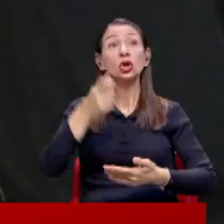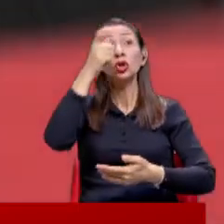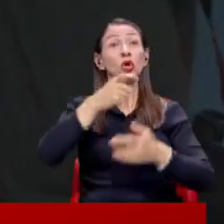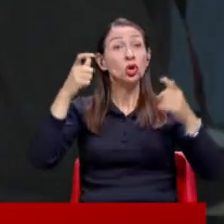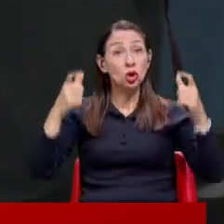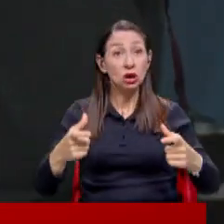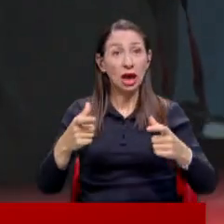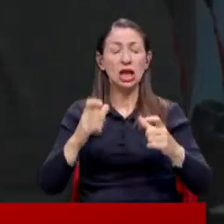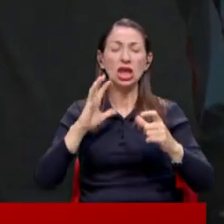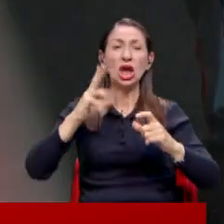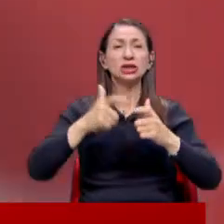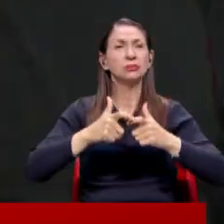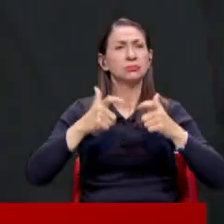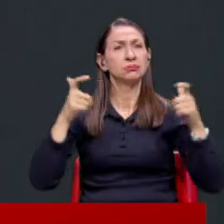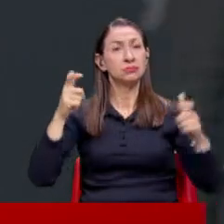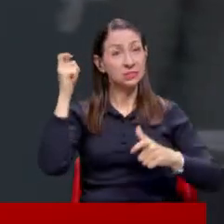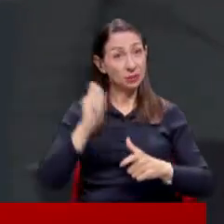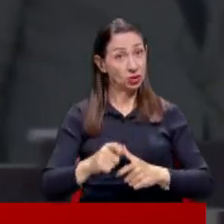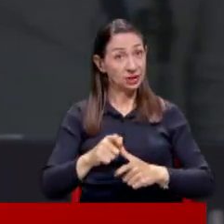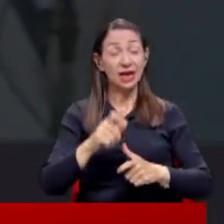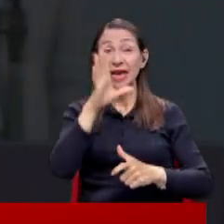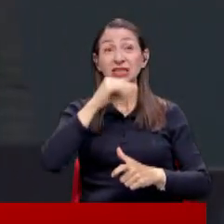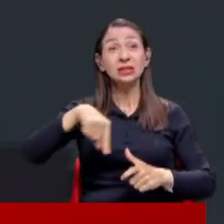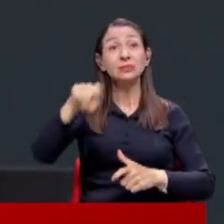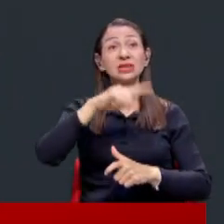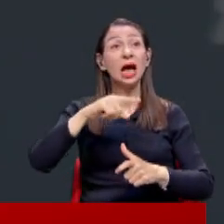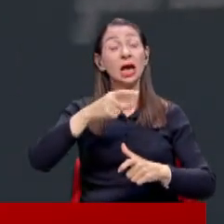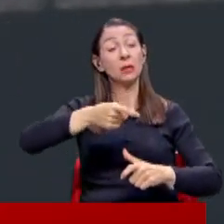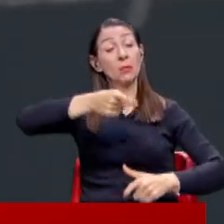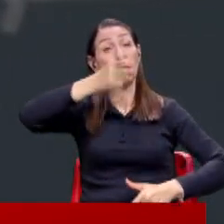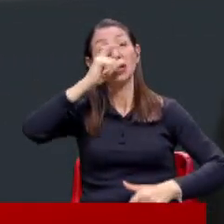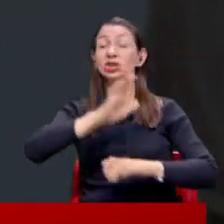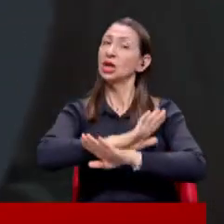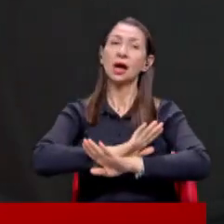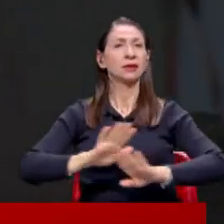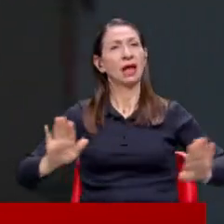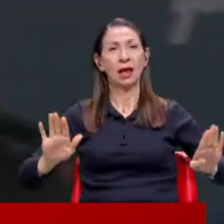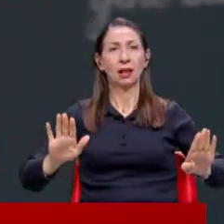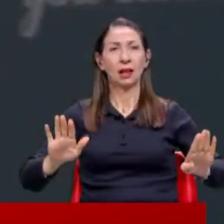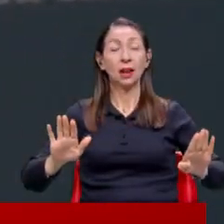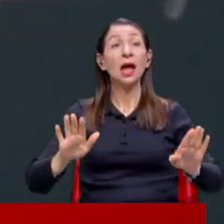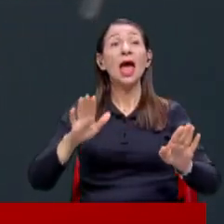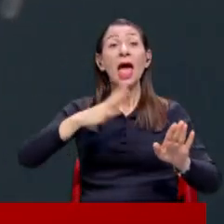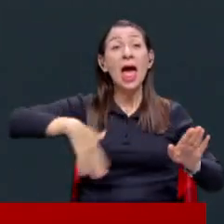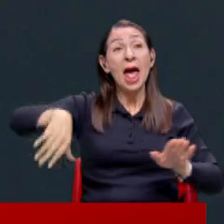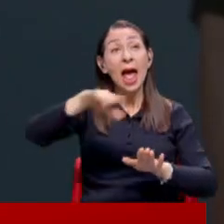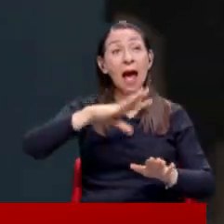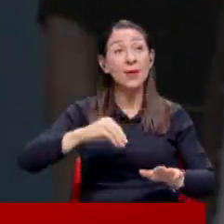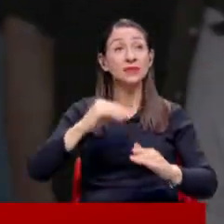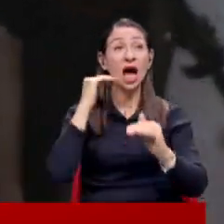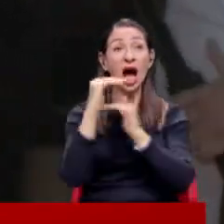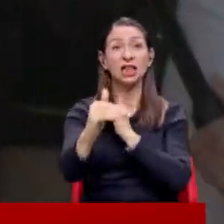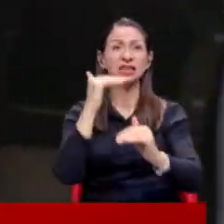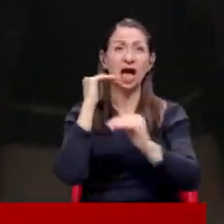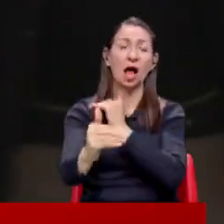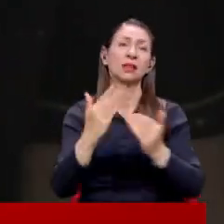Ülkeyi aydınlığa kavuşturacağız. Hiç kimse şah değil, hiç kimse padişah değil. Hepimiz